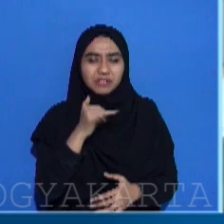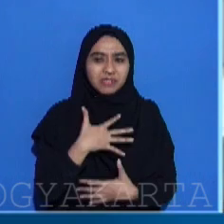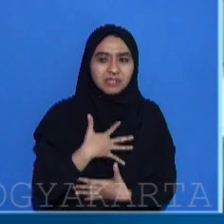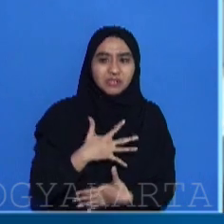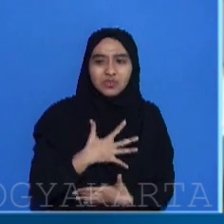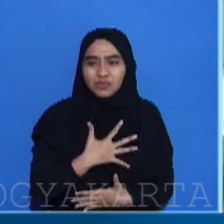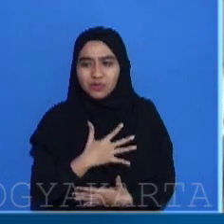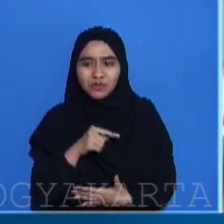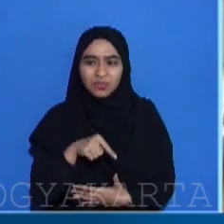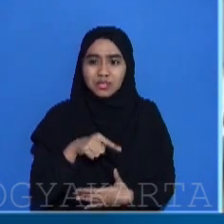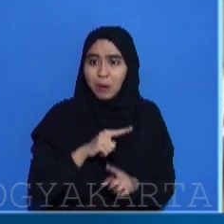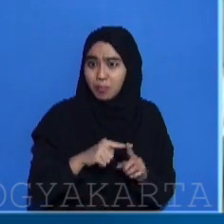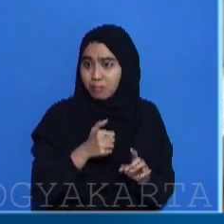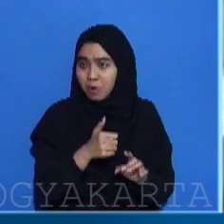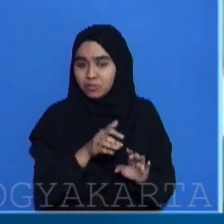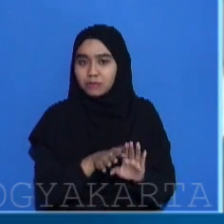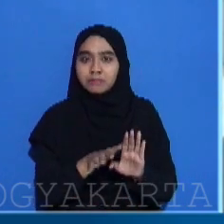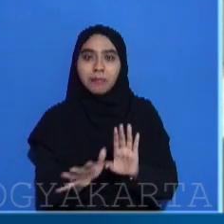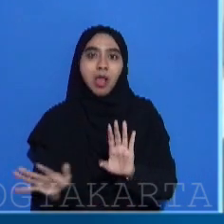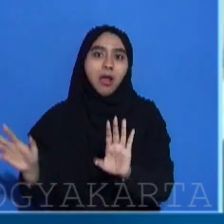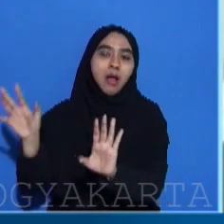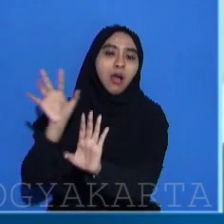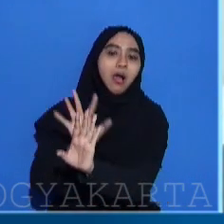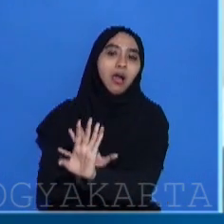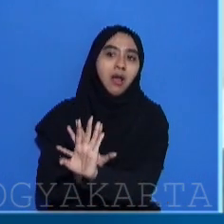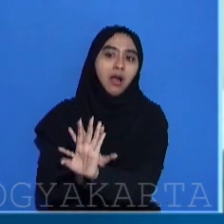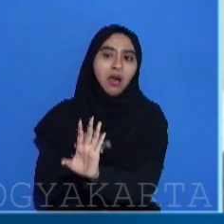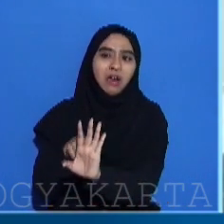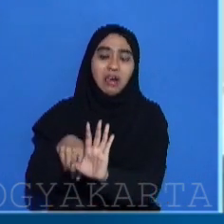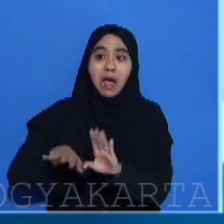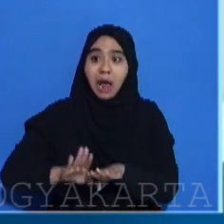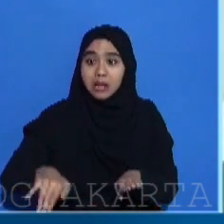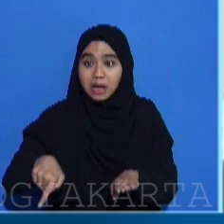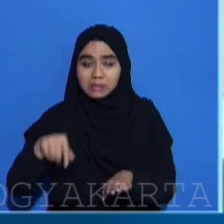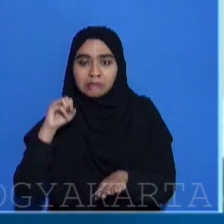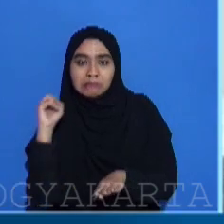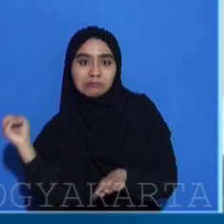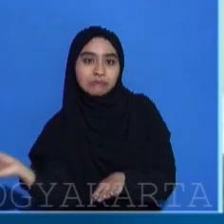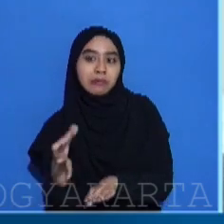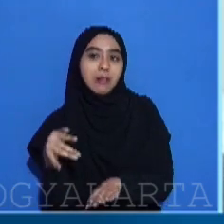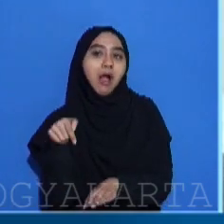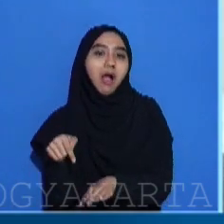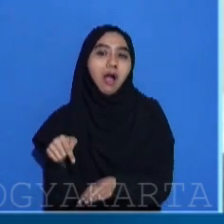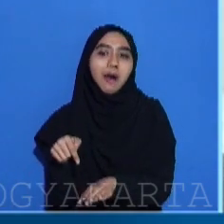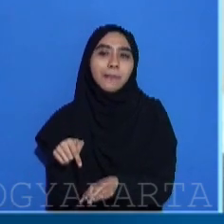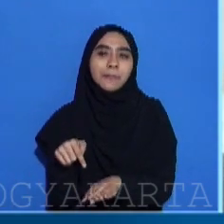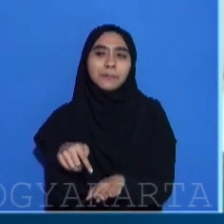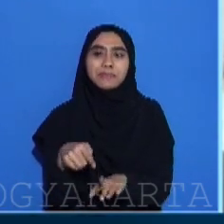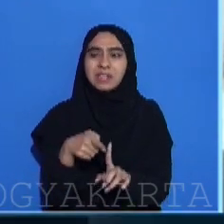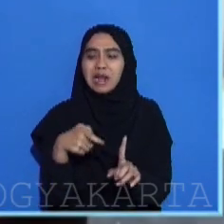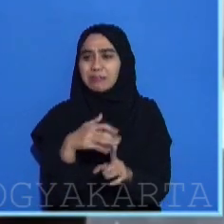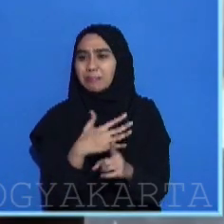belatang keluarganya sendiri anaknya sendiri dimakan pokoknya dari warga masyarakat